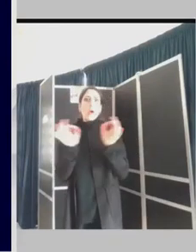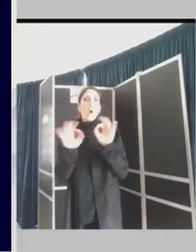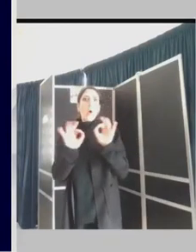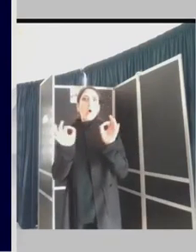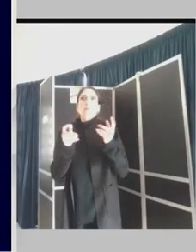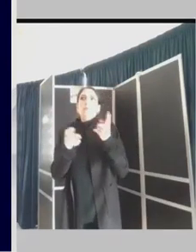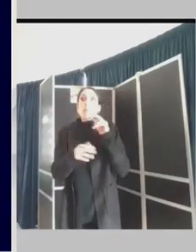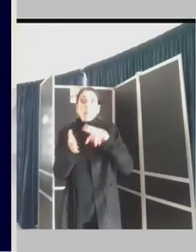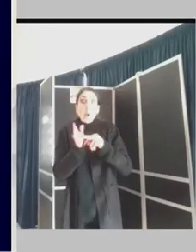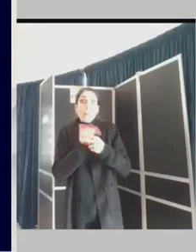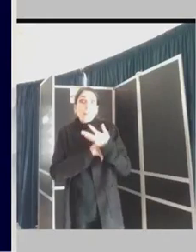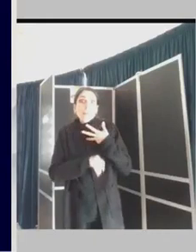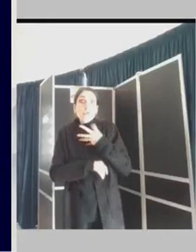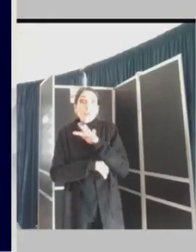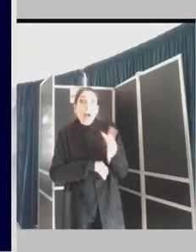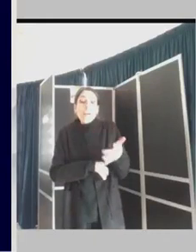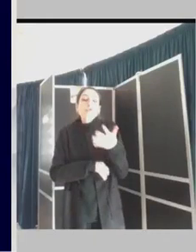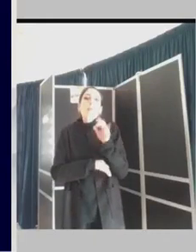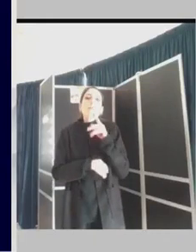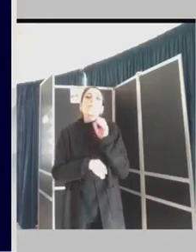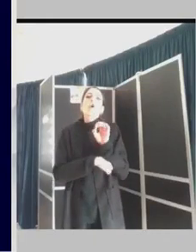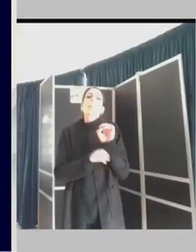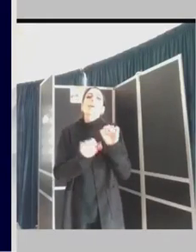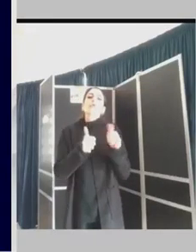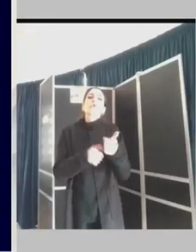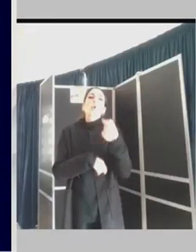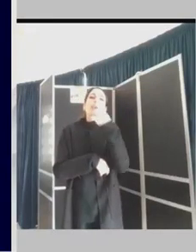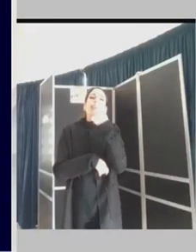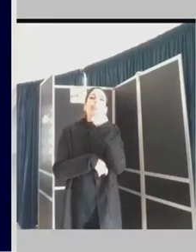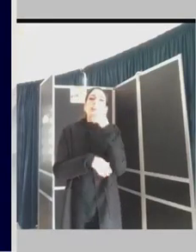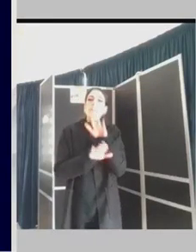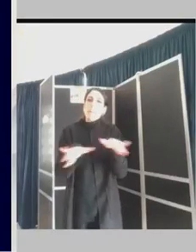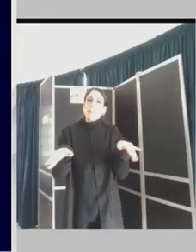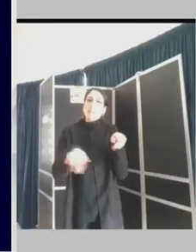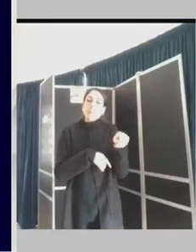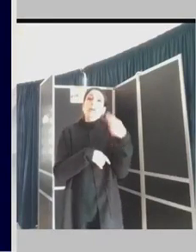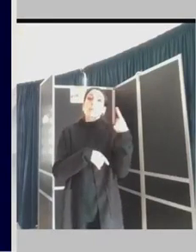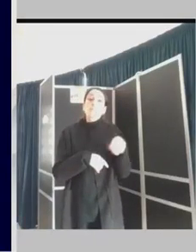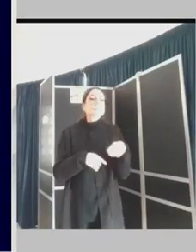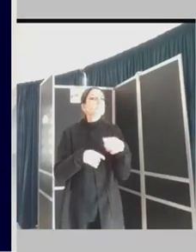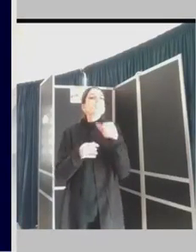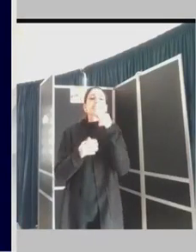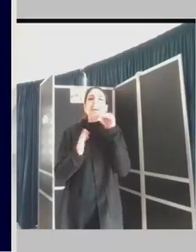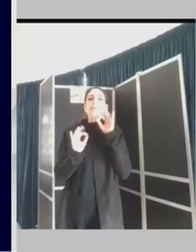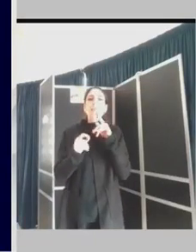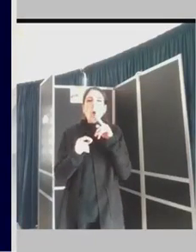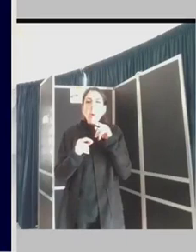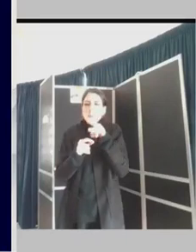coloro che hanno a che fare con i bambini. Insomma, ci vuole che qualcuno metta insieme tutti questi elementi e li organizzi e li renda